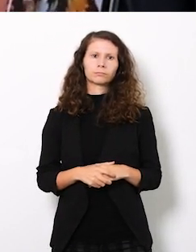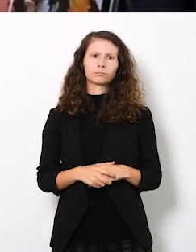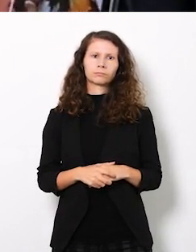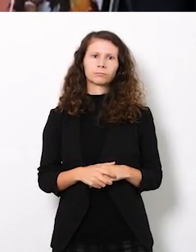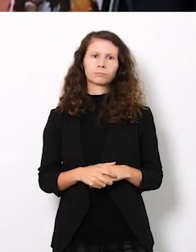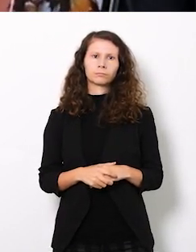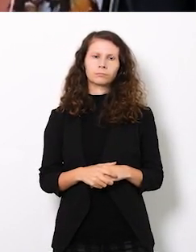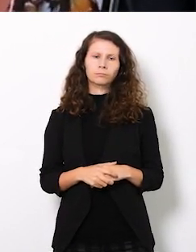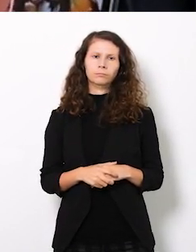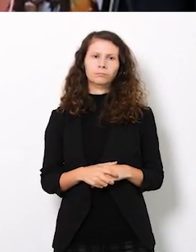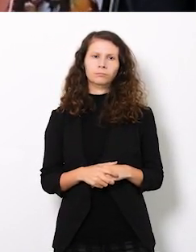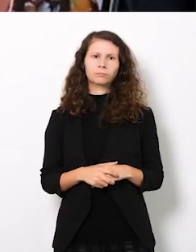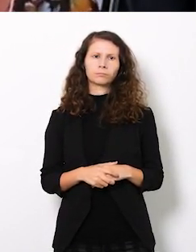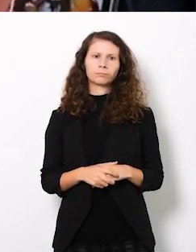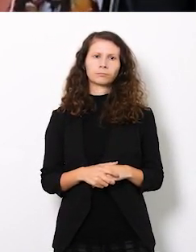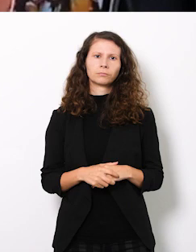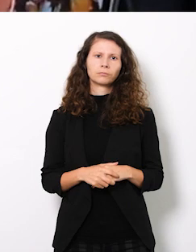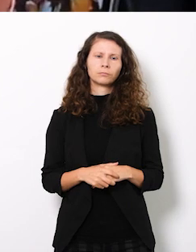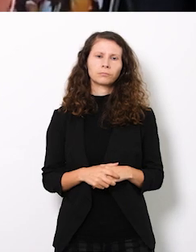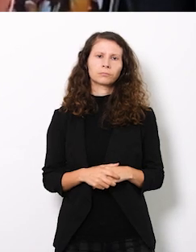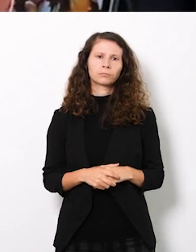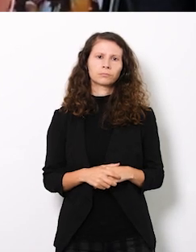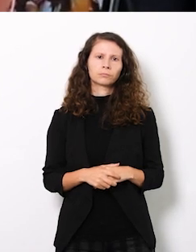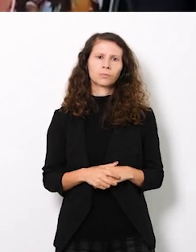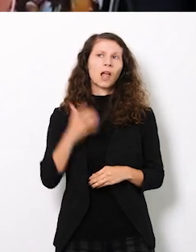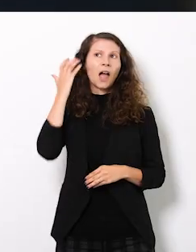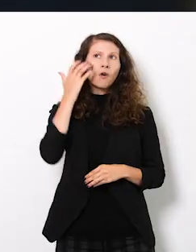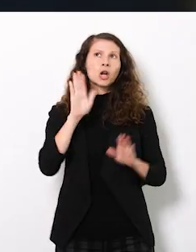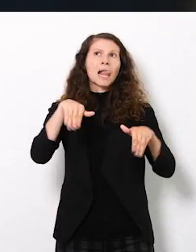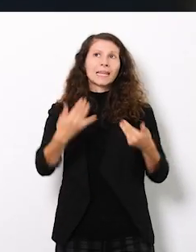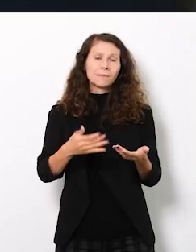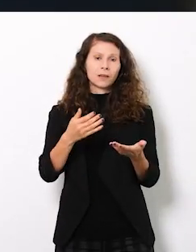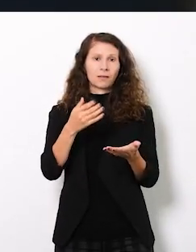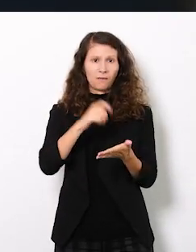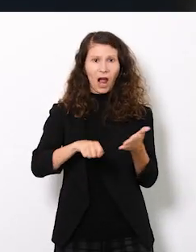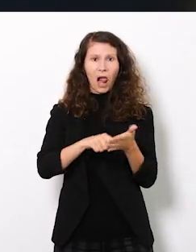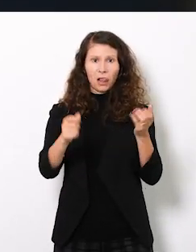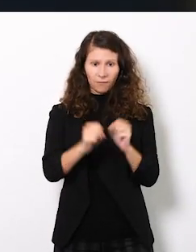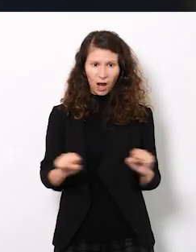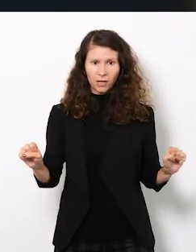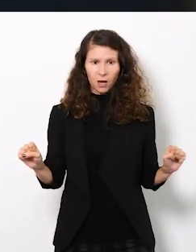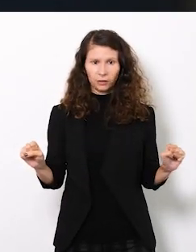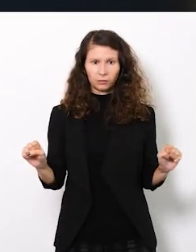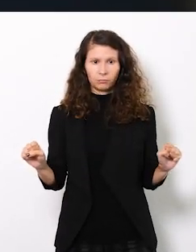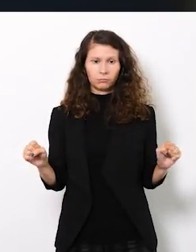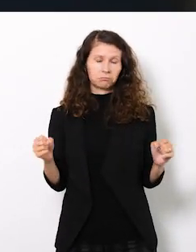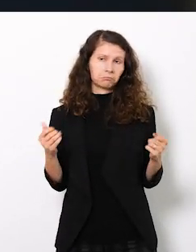Gegen, wenn es eine Wahlfreiheit gäbe, dann kann ich mir das